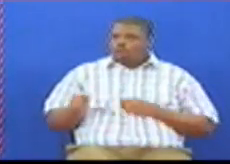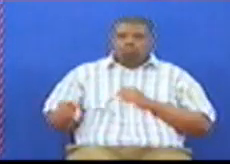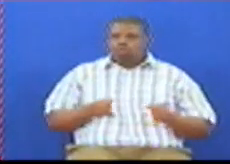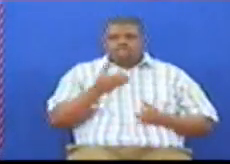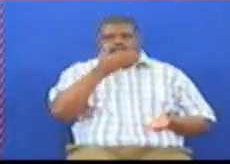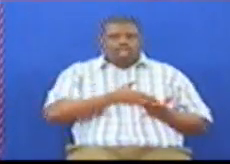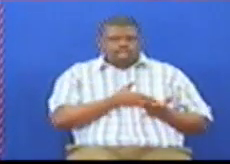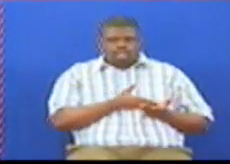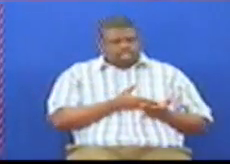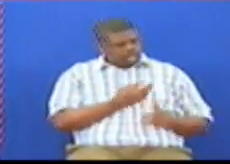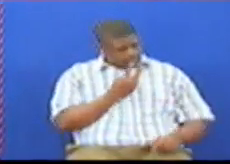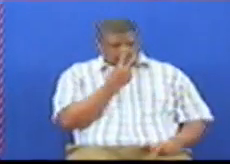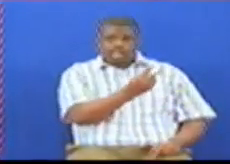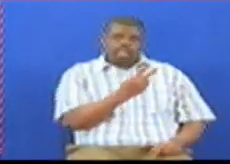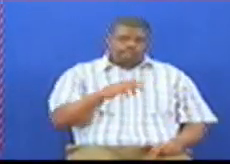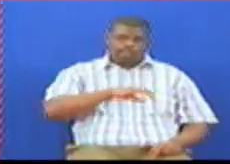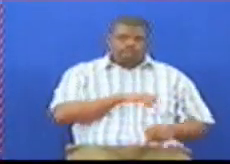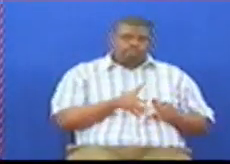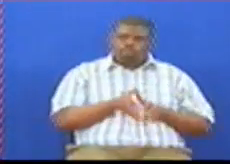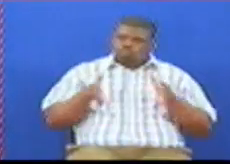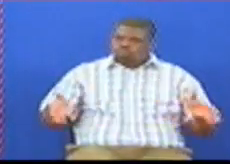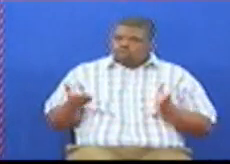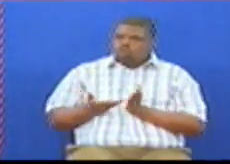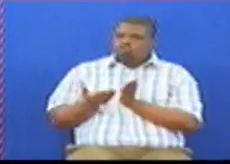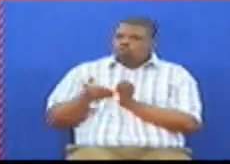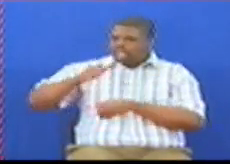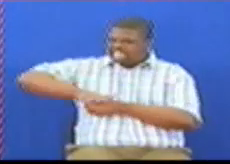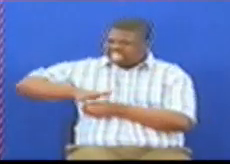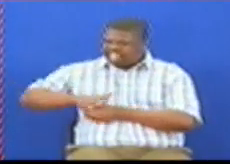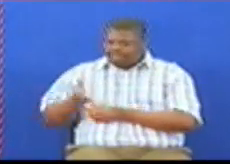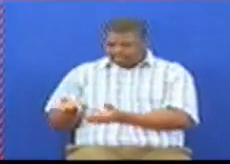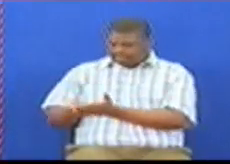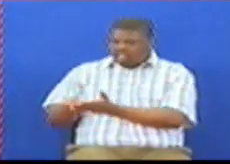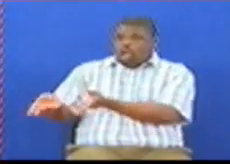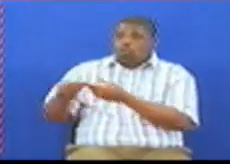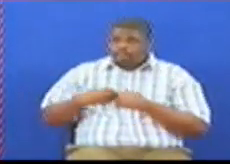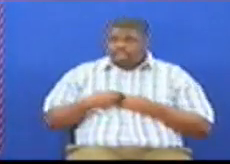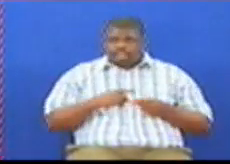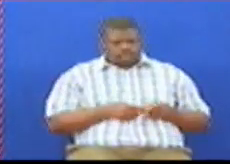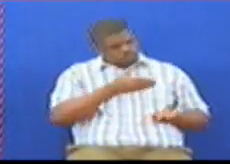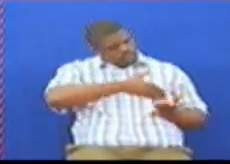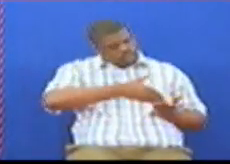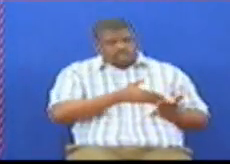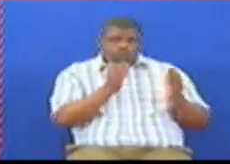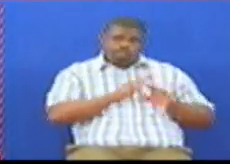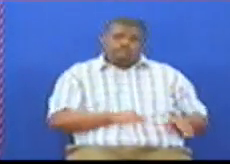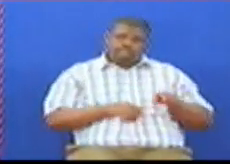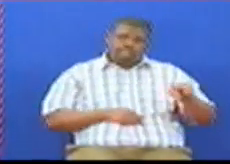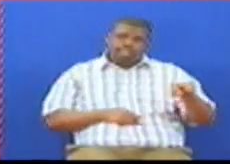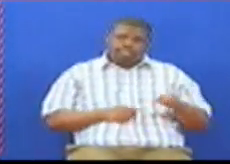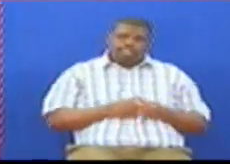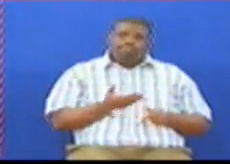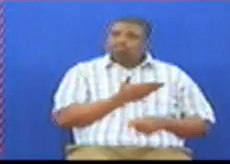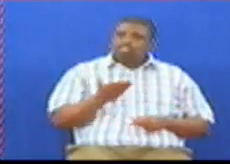kuomba mheshimiwa uangalie majimbo makubwa yenye shule nyingi, utupe fedha za maboma ili tuhakikishe kwamba tunakamilisha. Lingine,